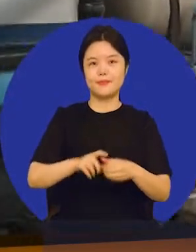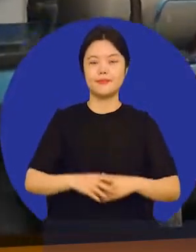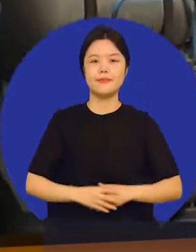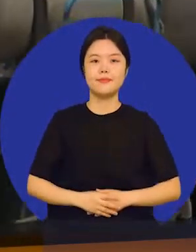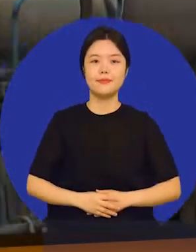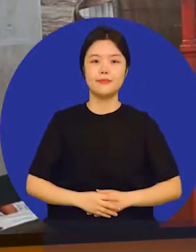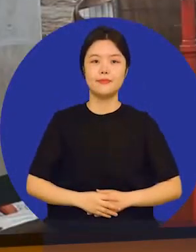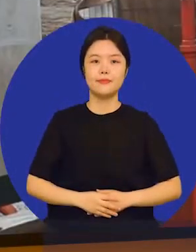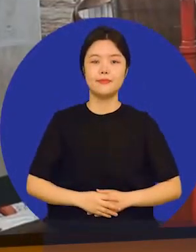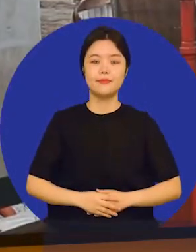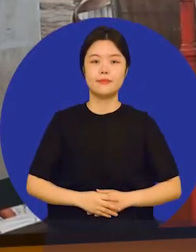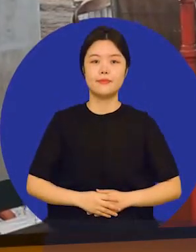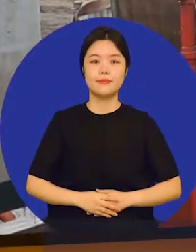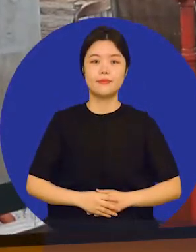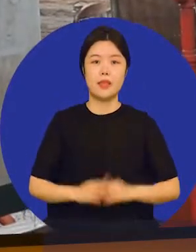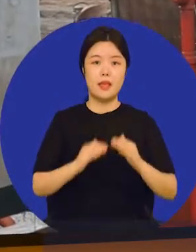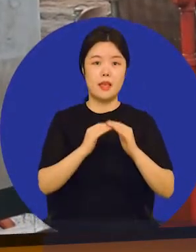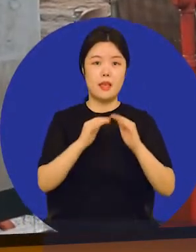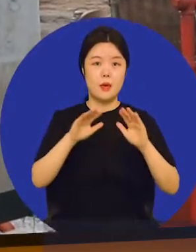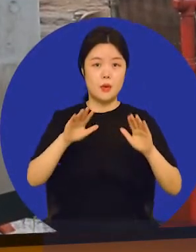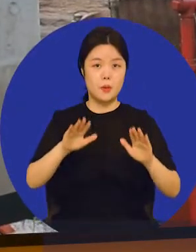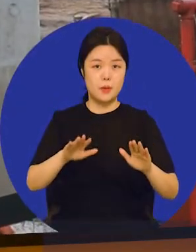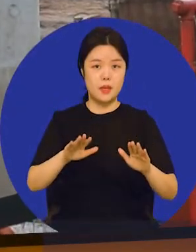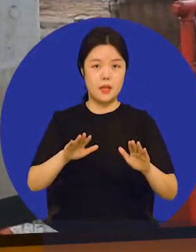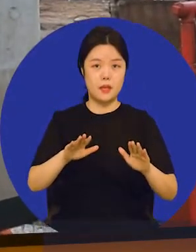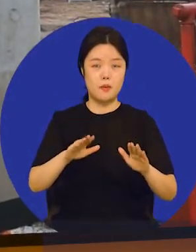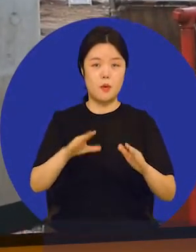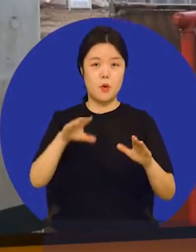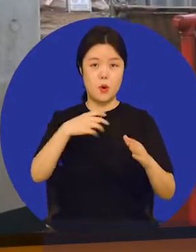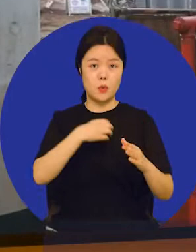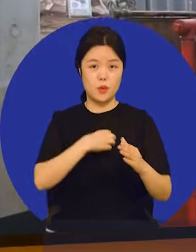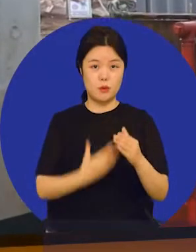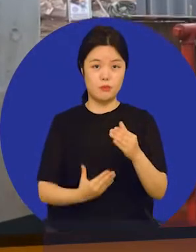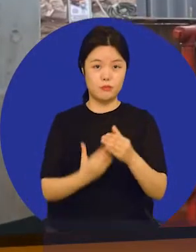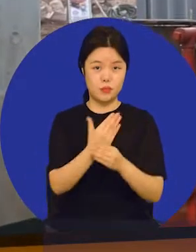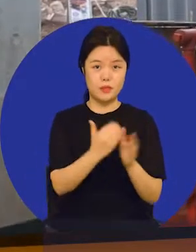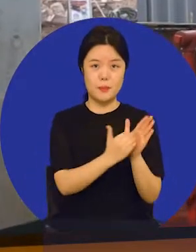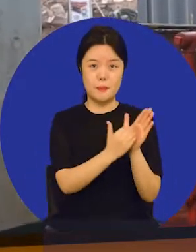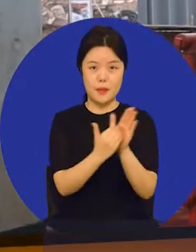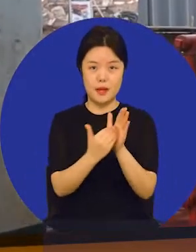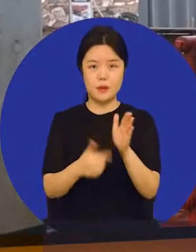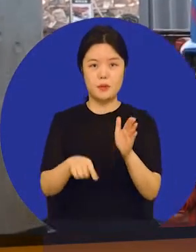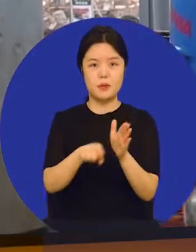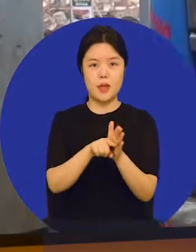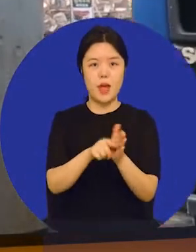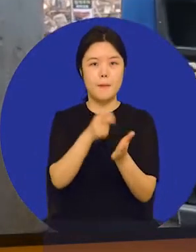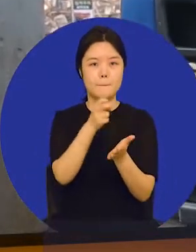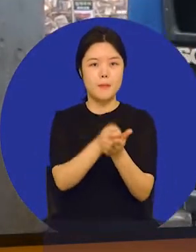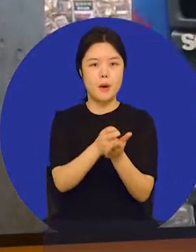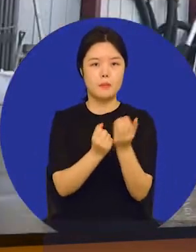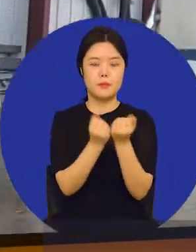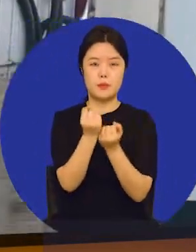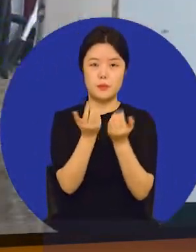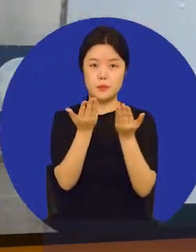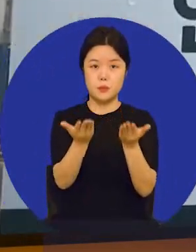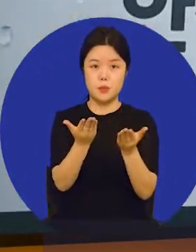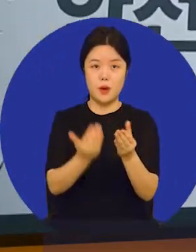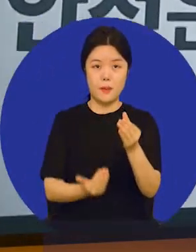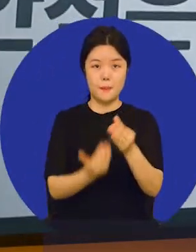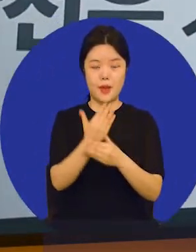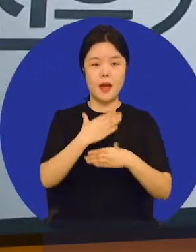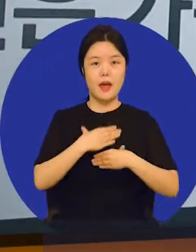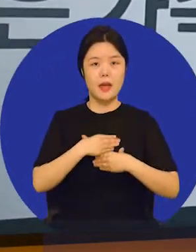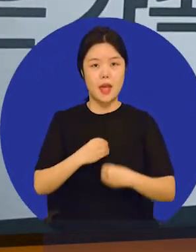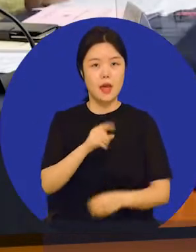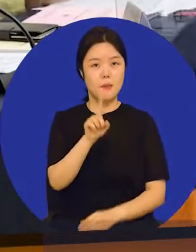는데요 간담회에서는 중대 재해예방 역량 강화를 위해 관련법을 안내하고 사고 사례를